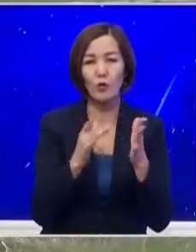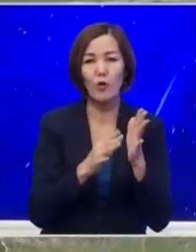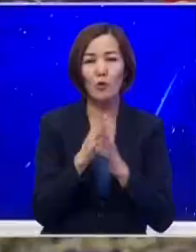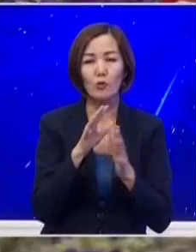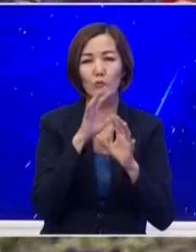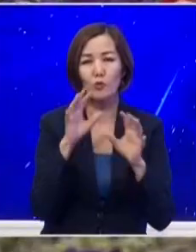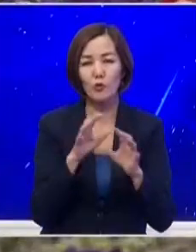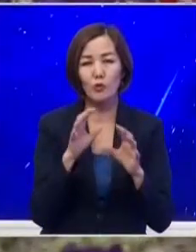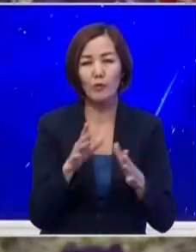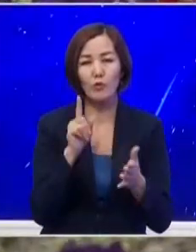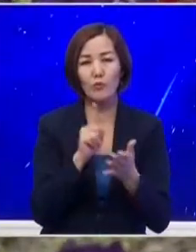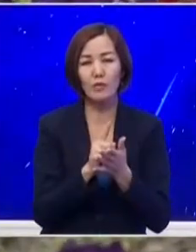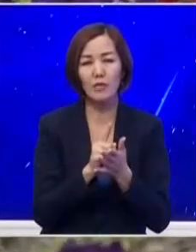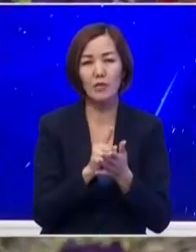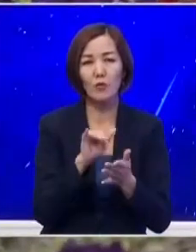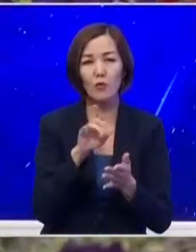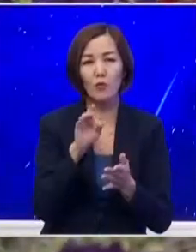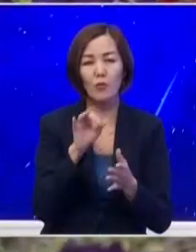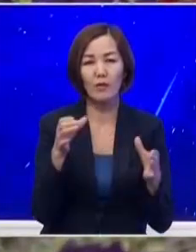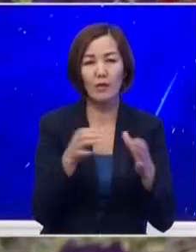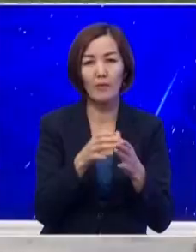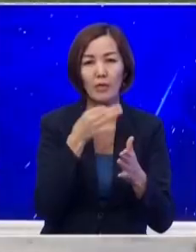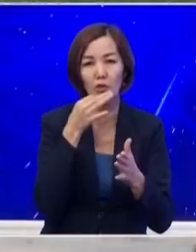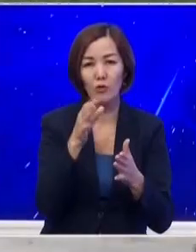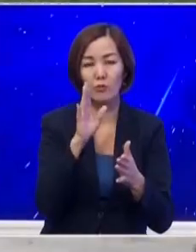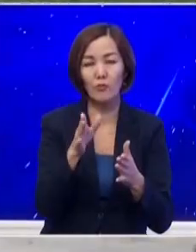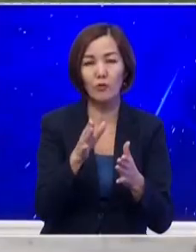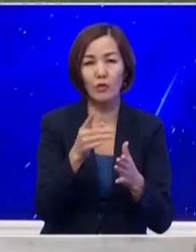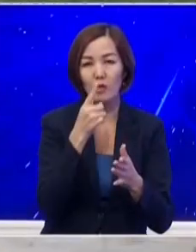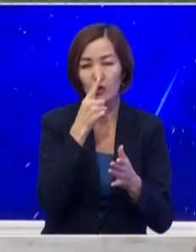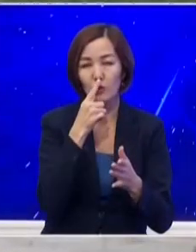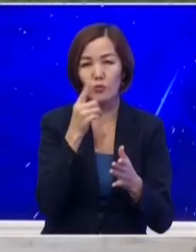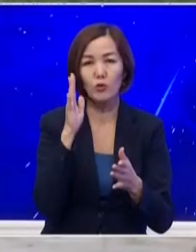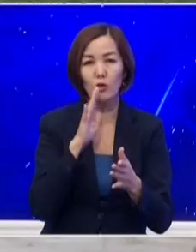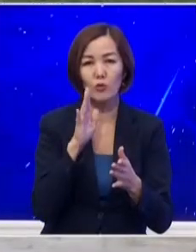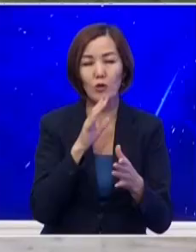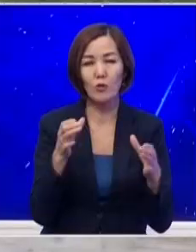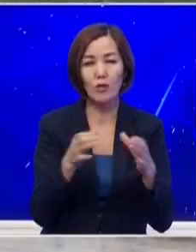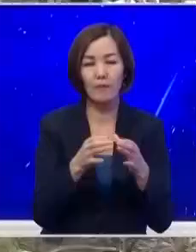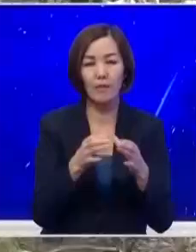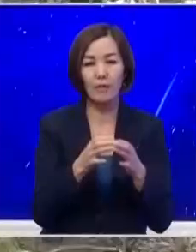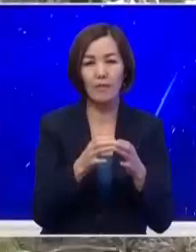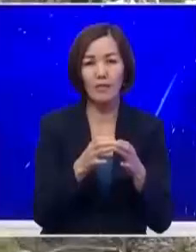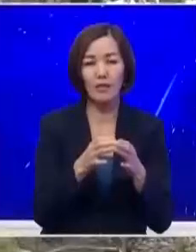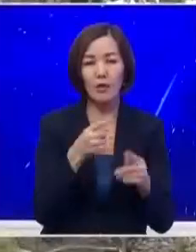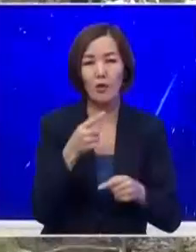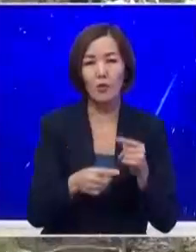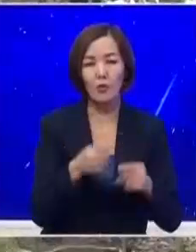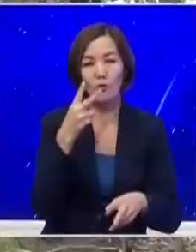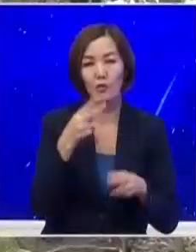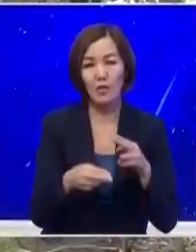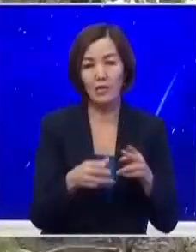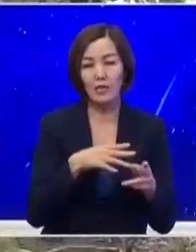бойы күтіп баптау міндеті әзірге Урбан компаниясына жүктеліп отыр. Жуырда жасыл желекті суаруға ниетті мердігер мекемелер арасындағы конкурс